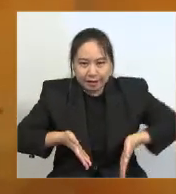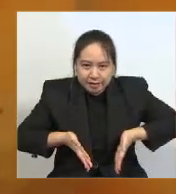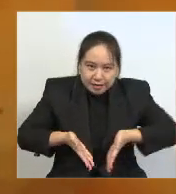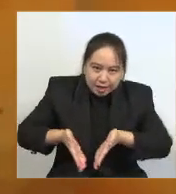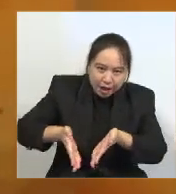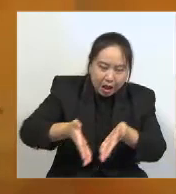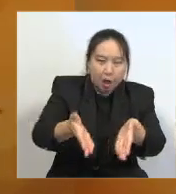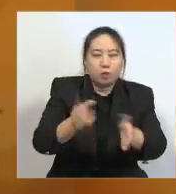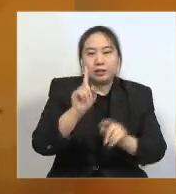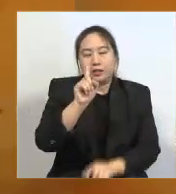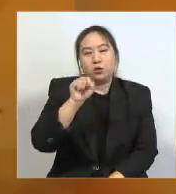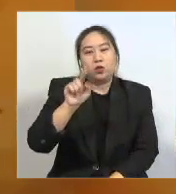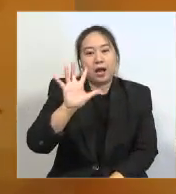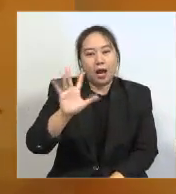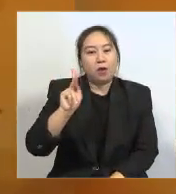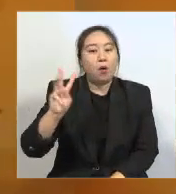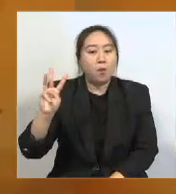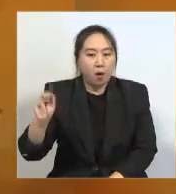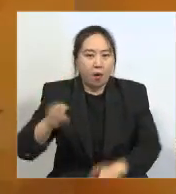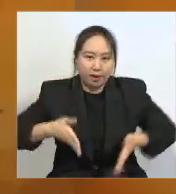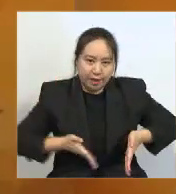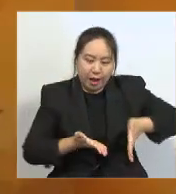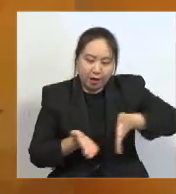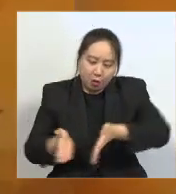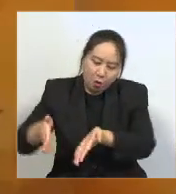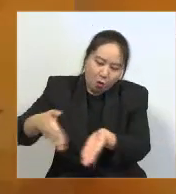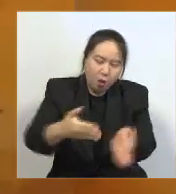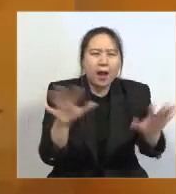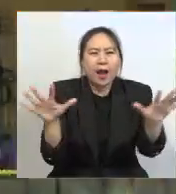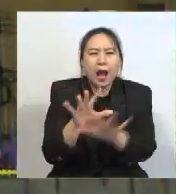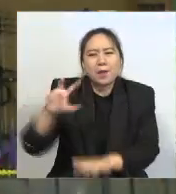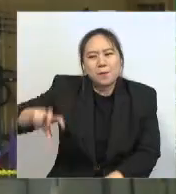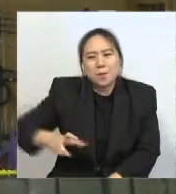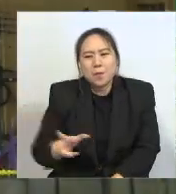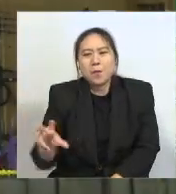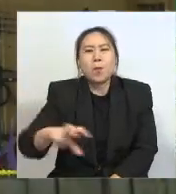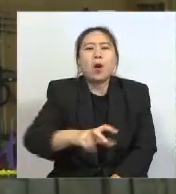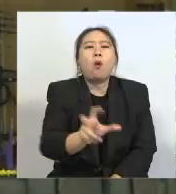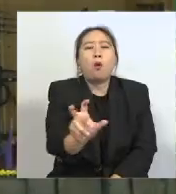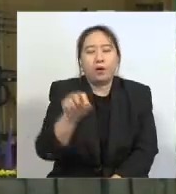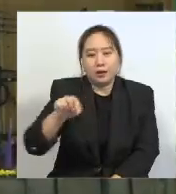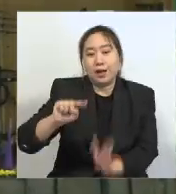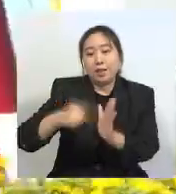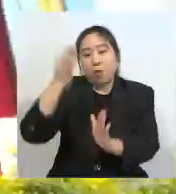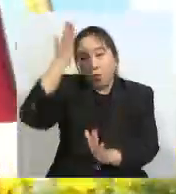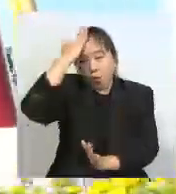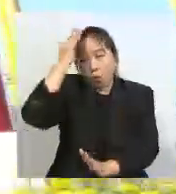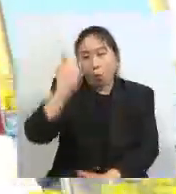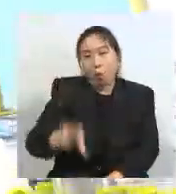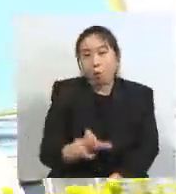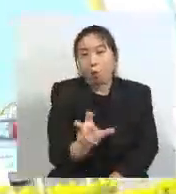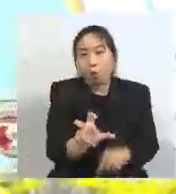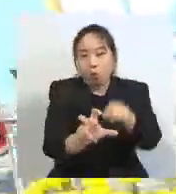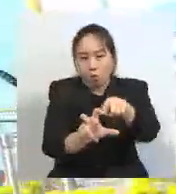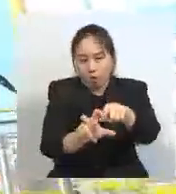าณ 1.5 กิโลเมตรลักษณะเส้นทางคดไปเคี้ยวมาคล้ายมังกรโดยจุดเริ่มต้นของหัวมังกรอยู่ที่ซุ้มประตูเ